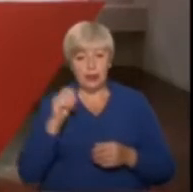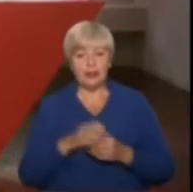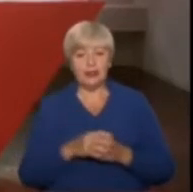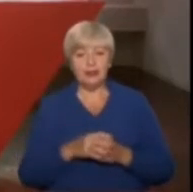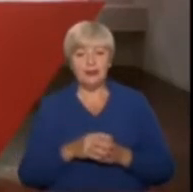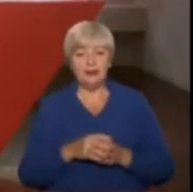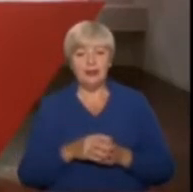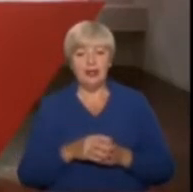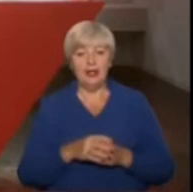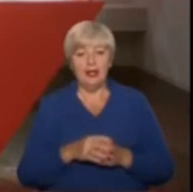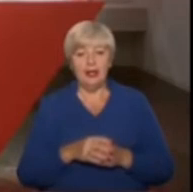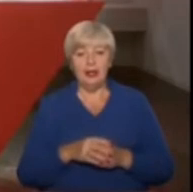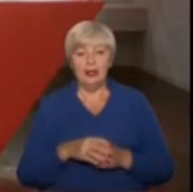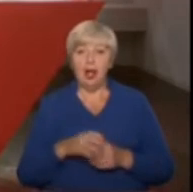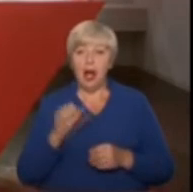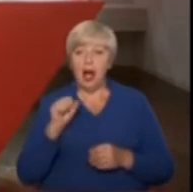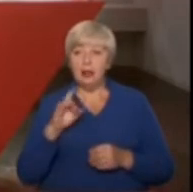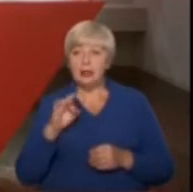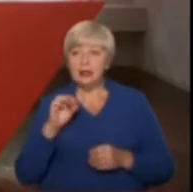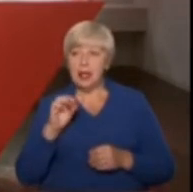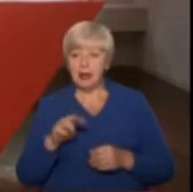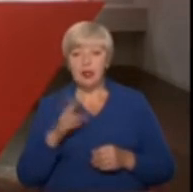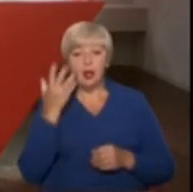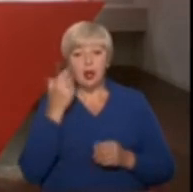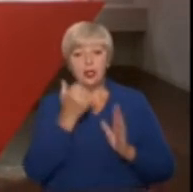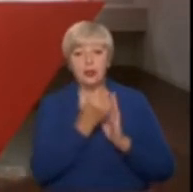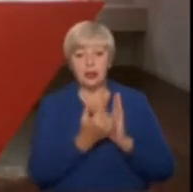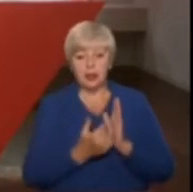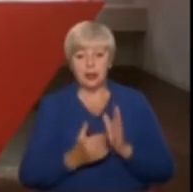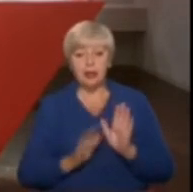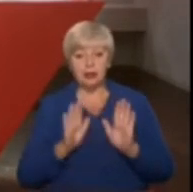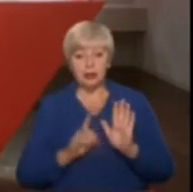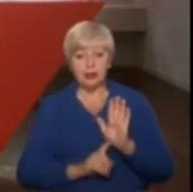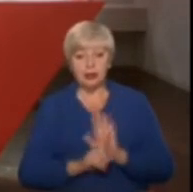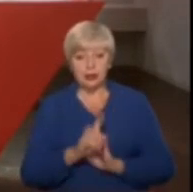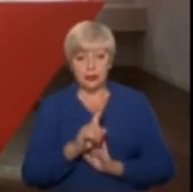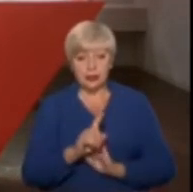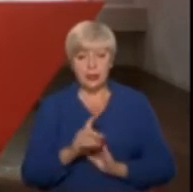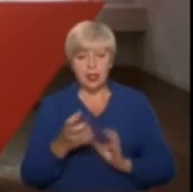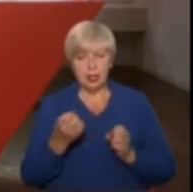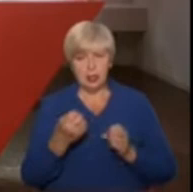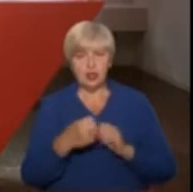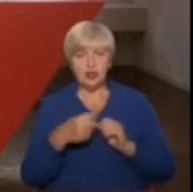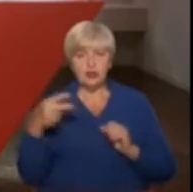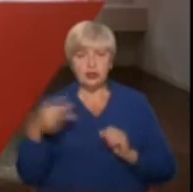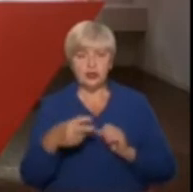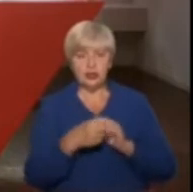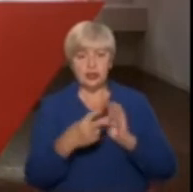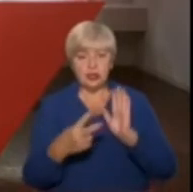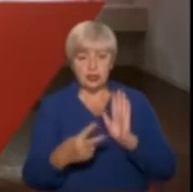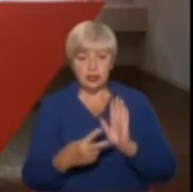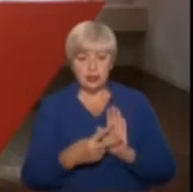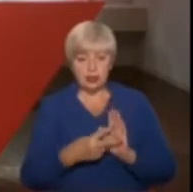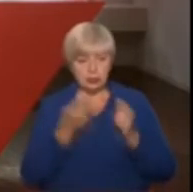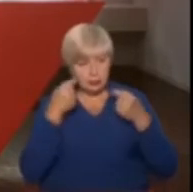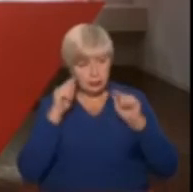вечір. Артема, коли програму щойно запустили, тобто не щойно, ще й у 2017-му, коли запустили, акцент був